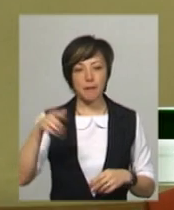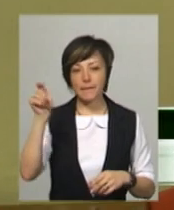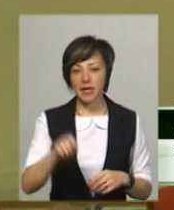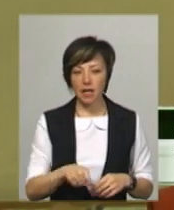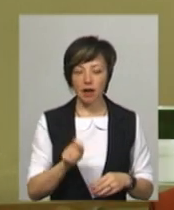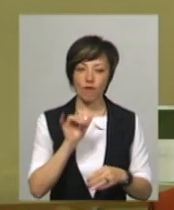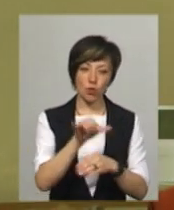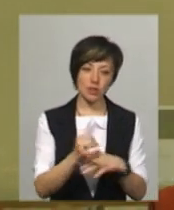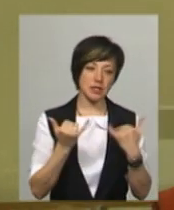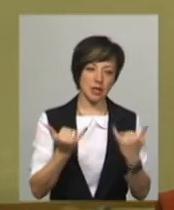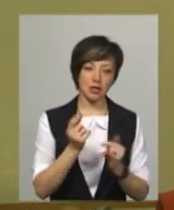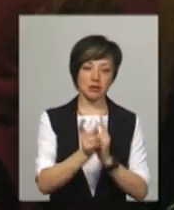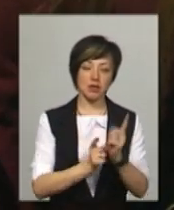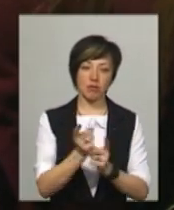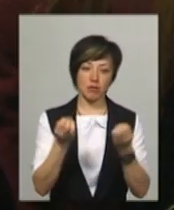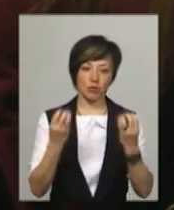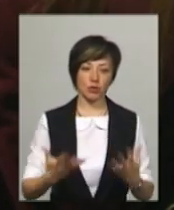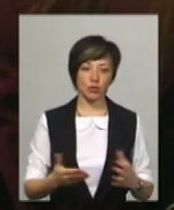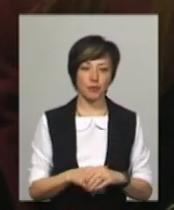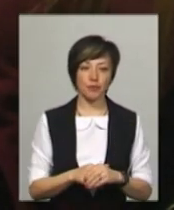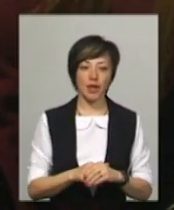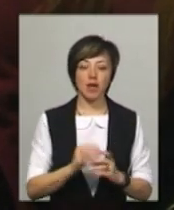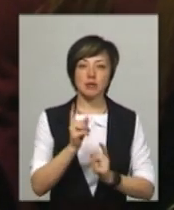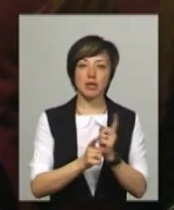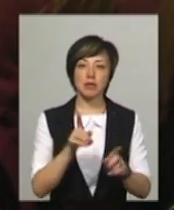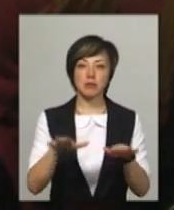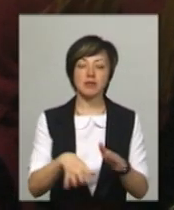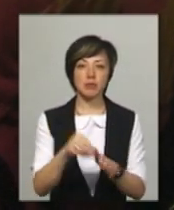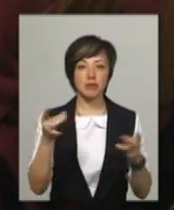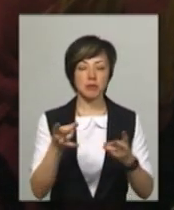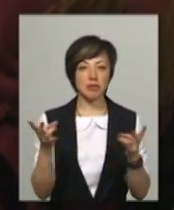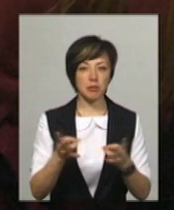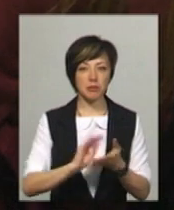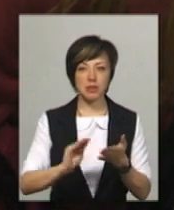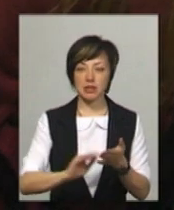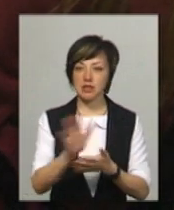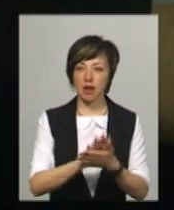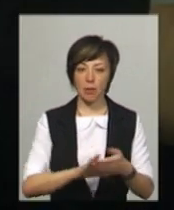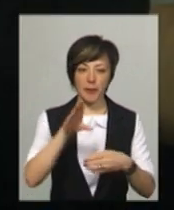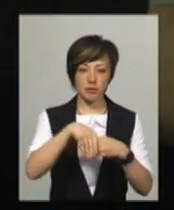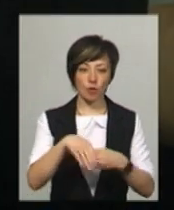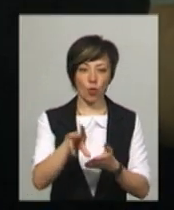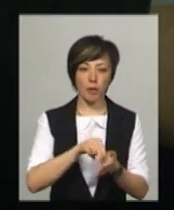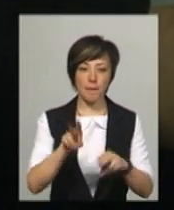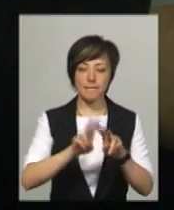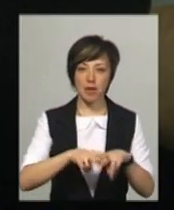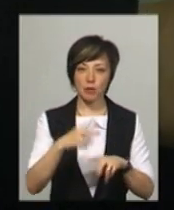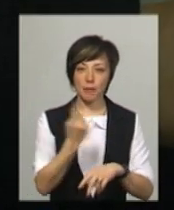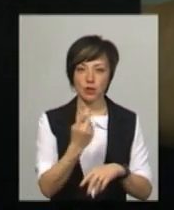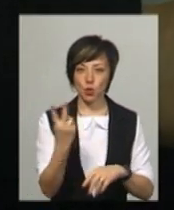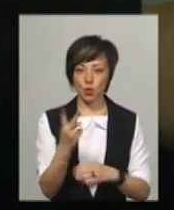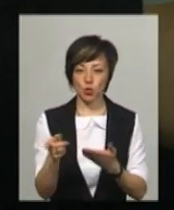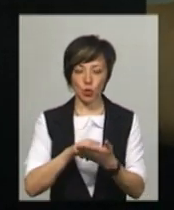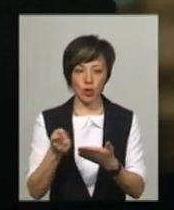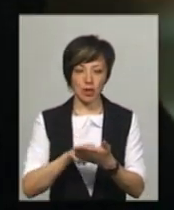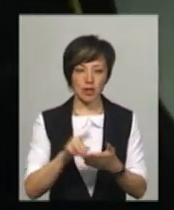в гості і зараз міняємо просто. Щоб змінити місце голосування, потрібно написати заяву, прикріпити ксерокопію паспорта першої та другої